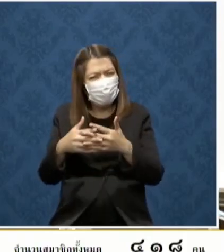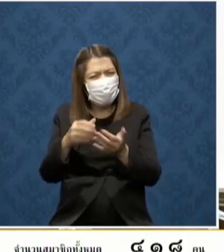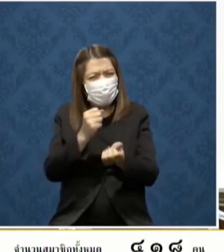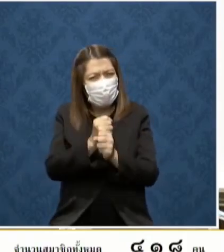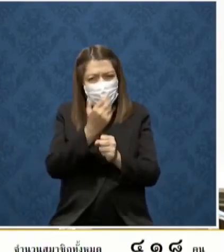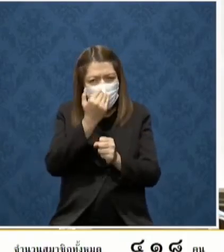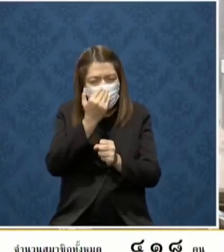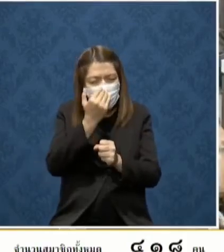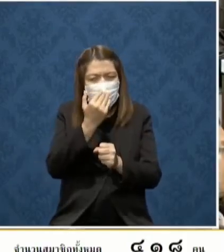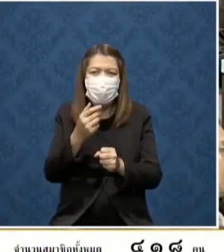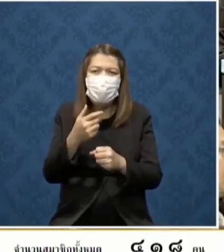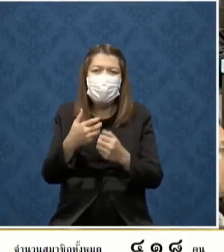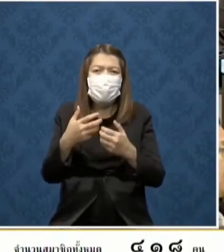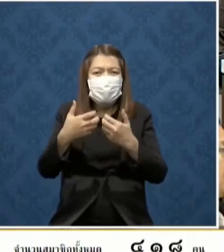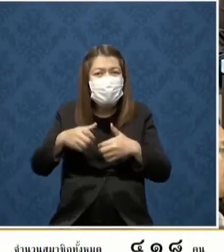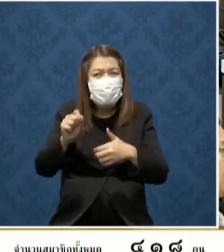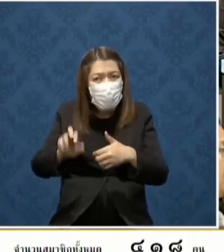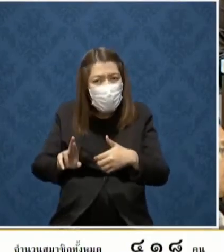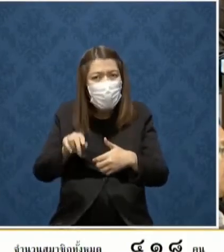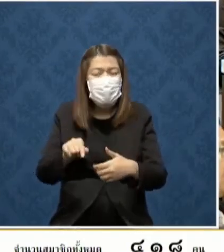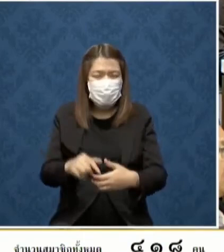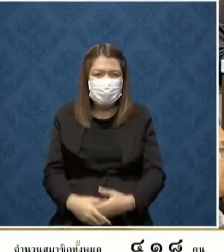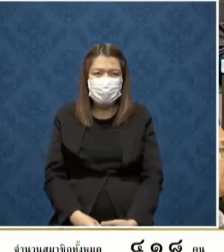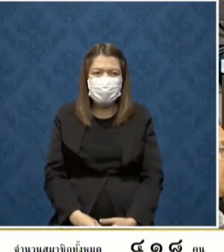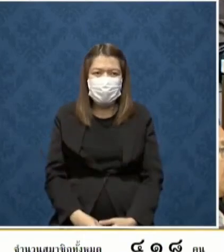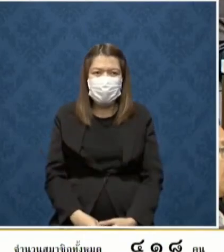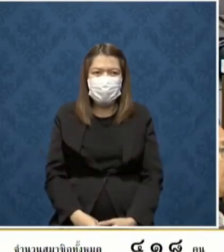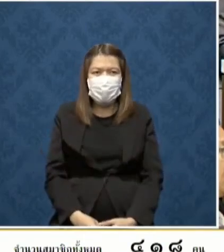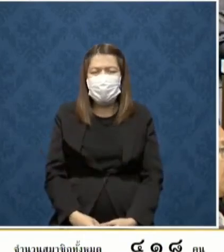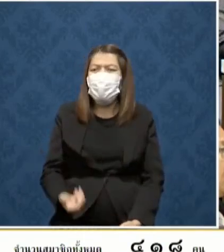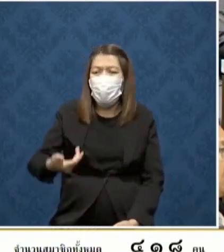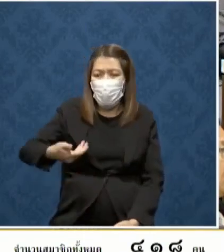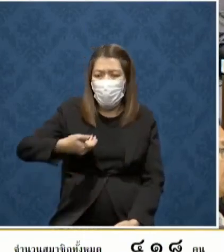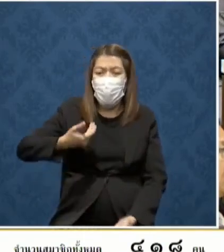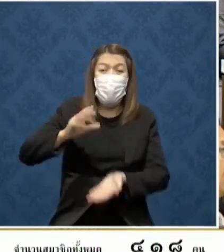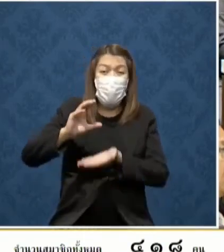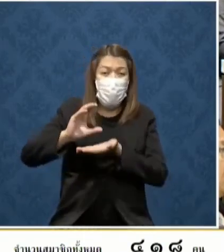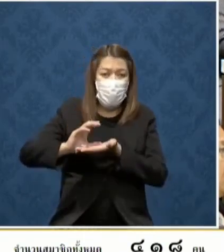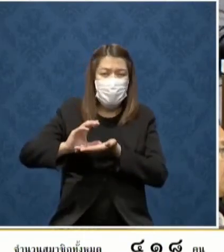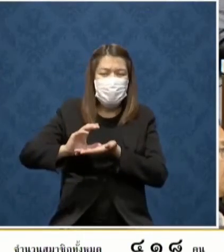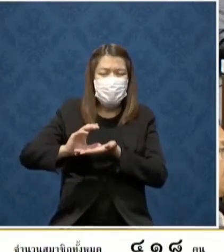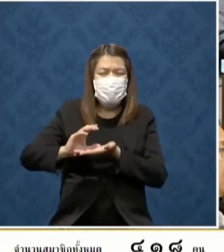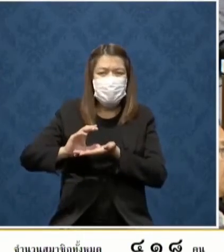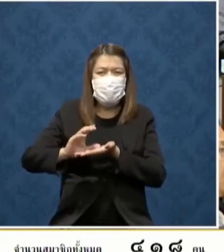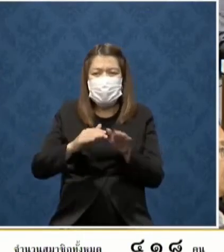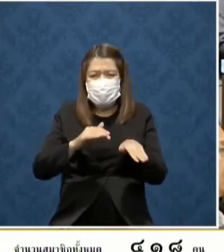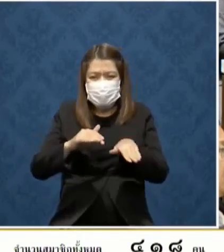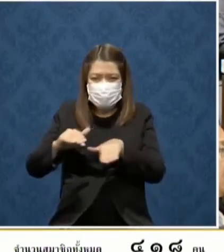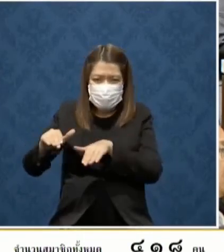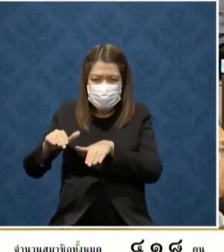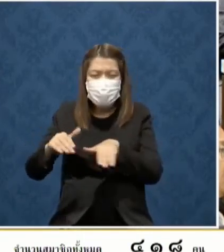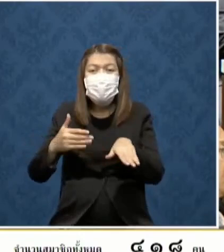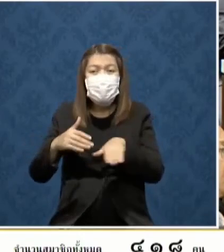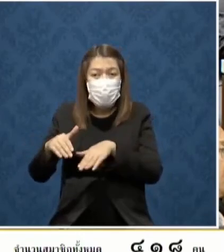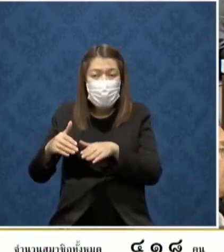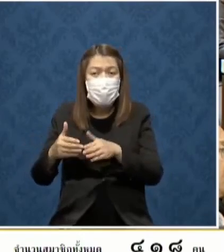าเรือเตรียมสรา Domาม